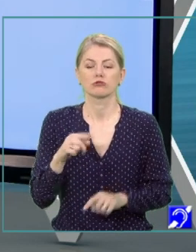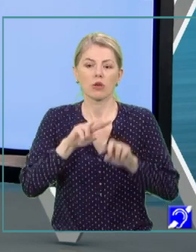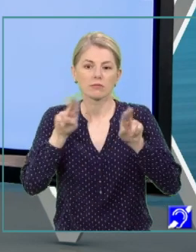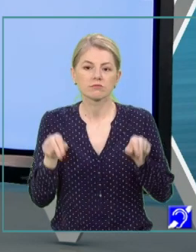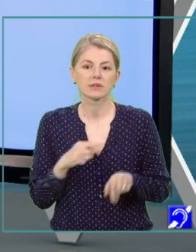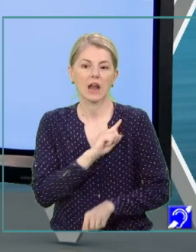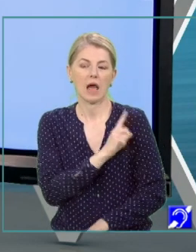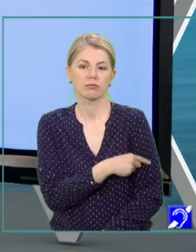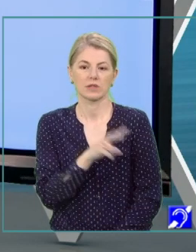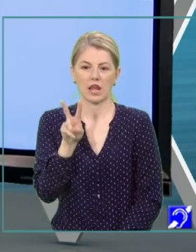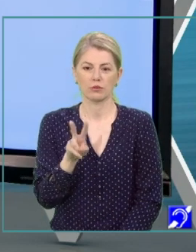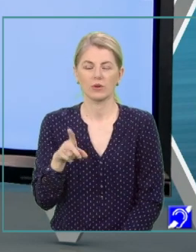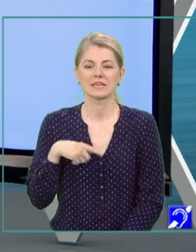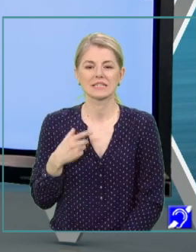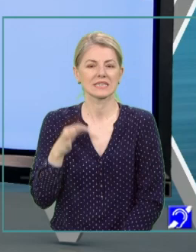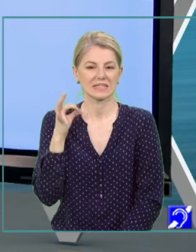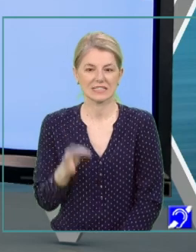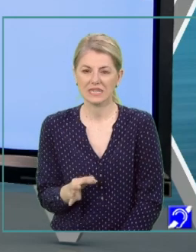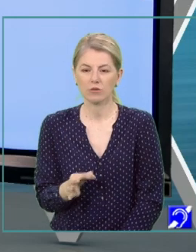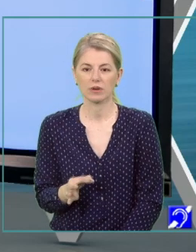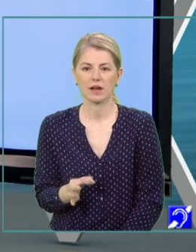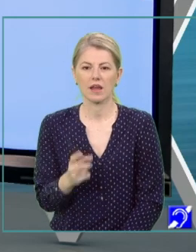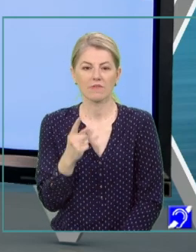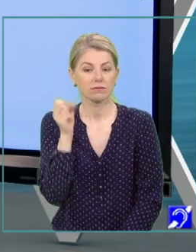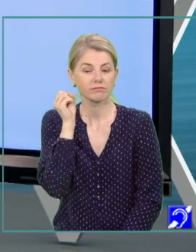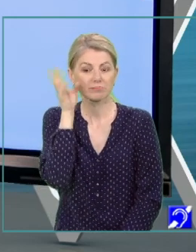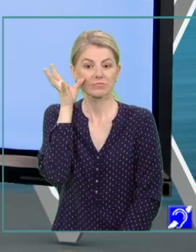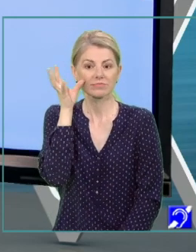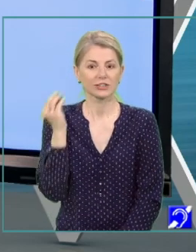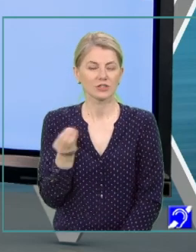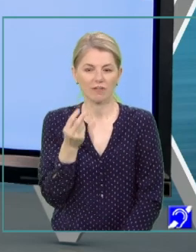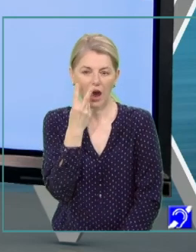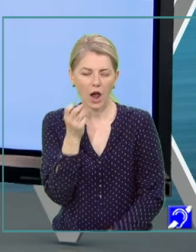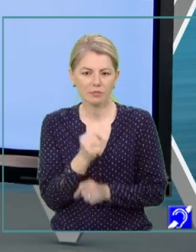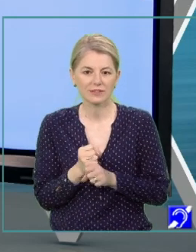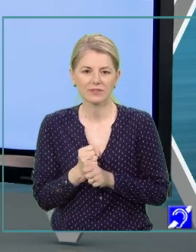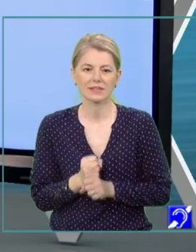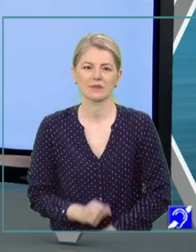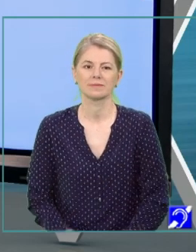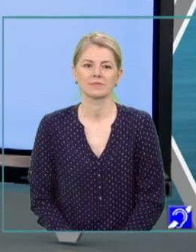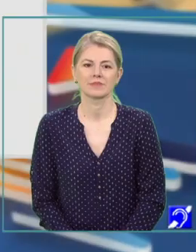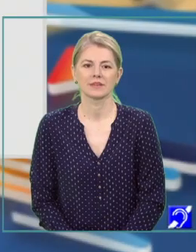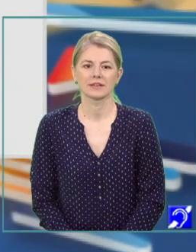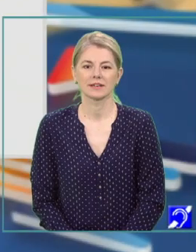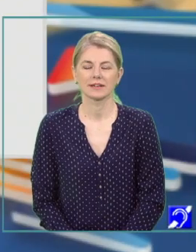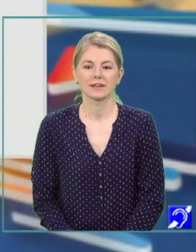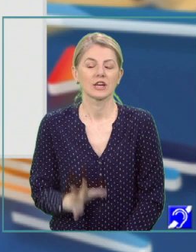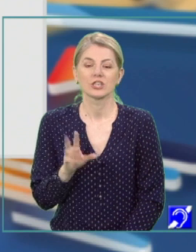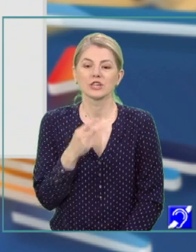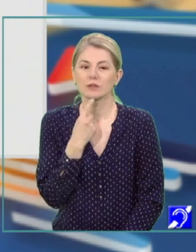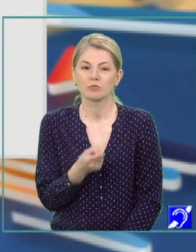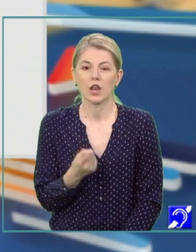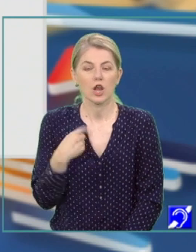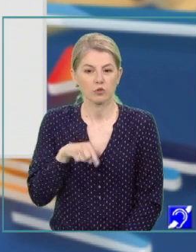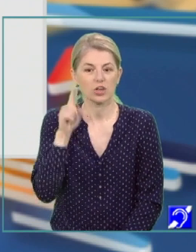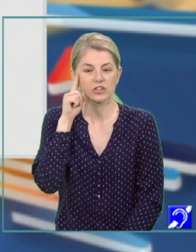pătrat. Sunt sigură că deja ți-a prins un beculeț în mințișoarele voastre. Beculețul zice așa, păi